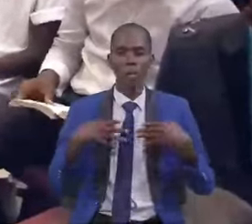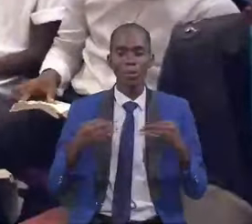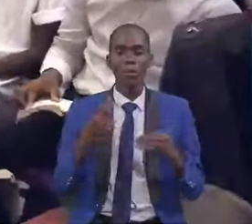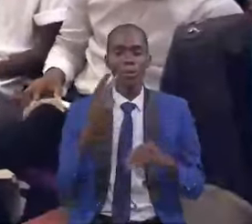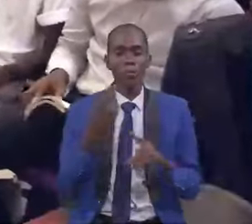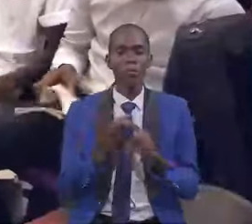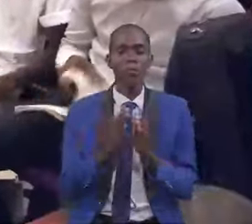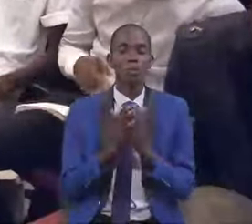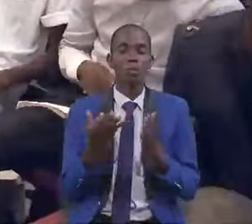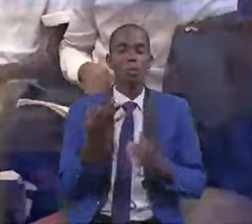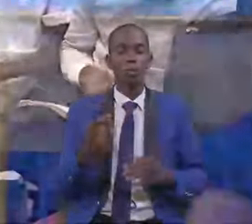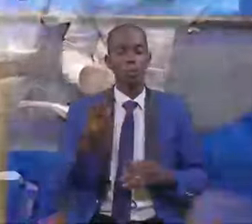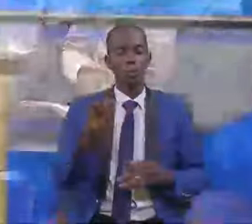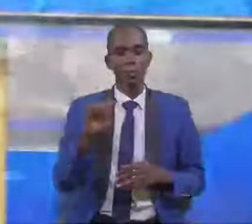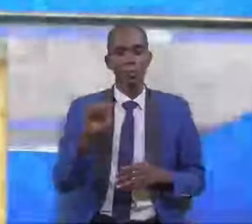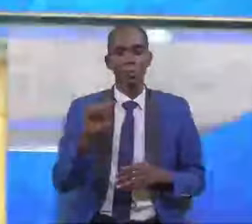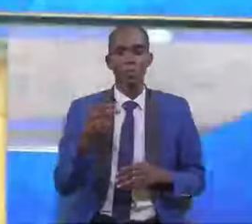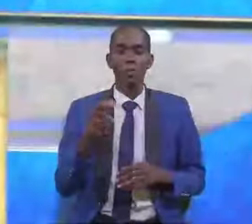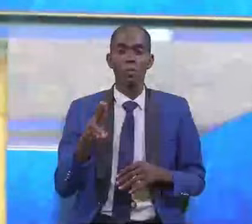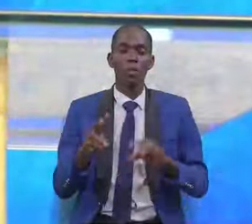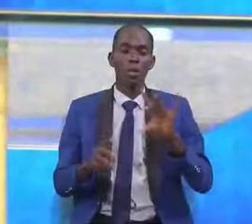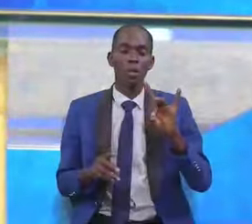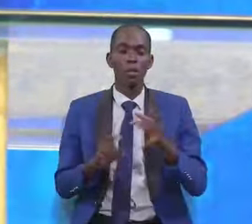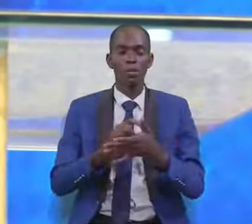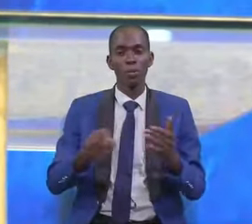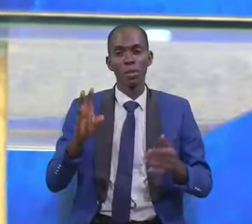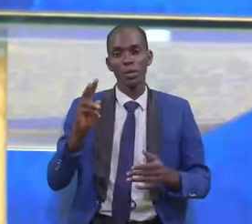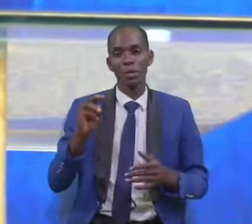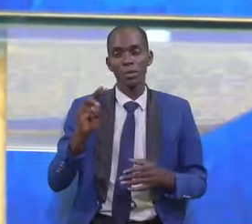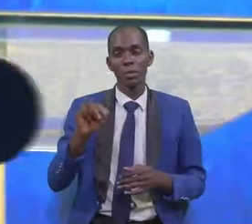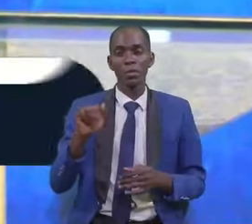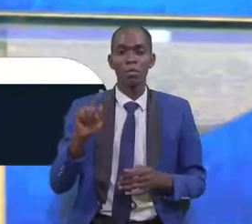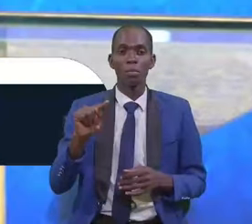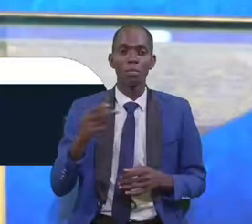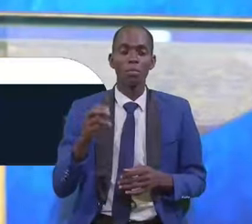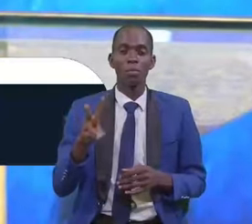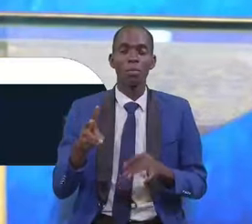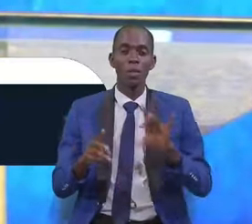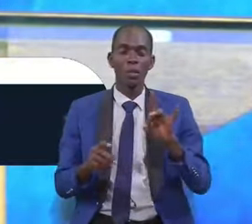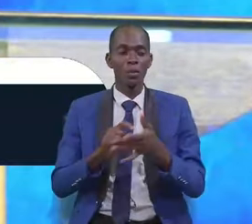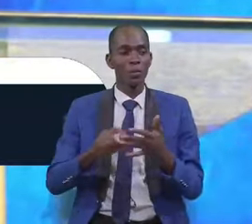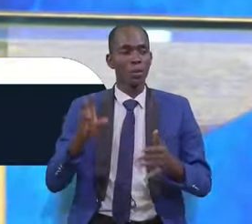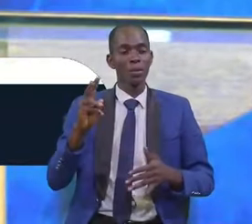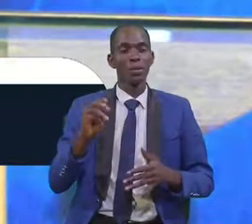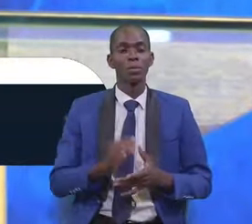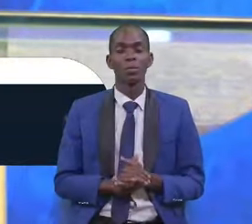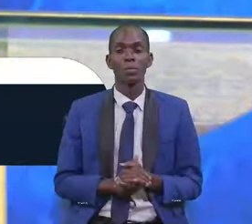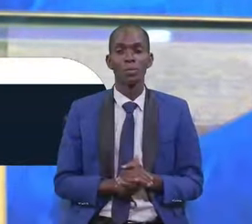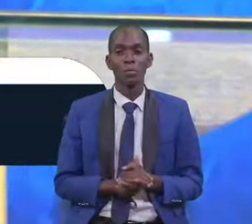guéris. Je lis de Matthieu 8, verset 16. Matthieu 8, 16. Le